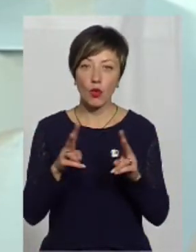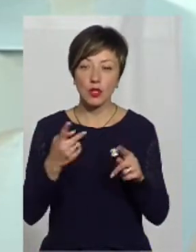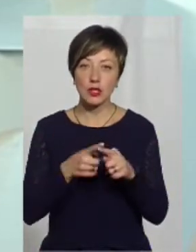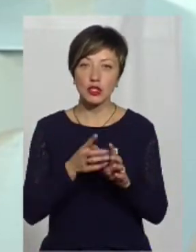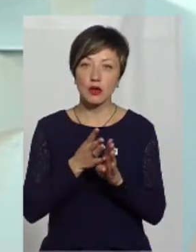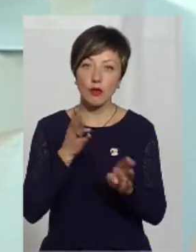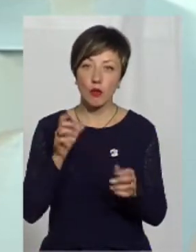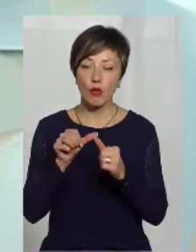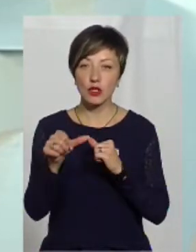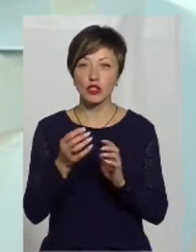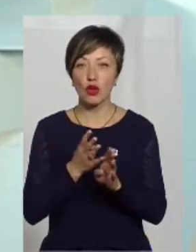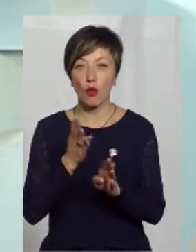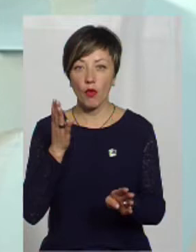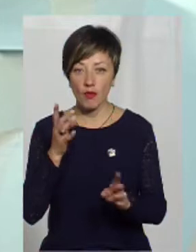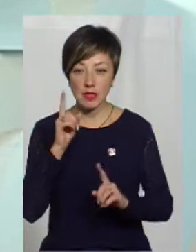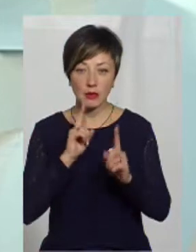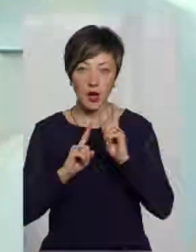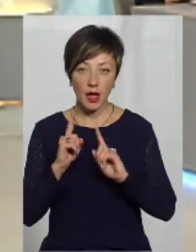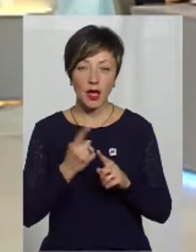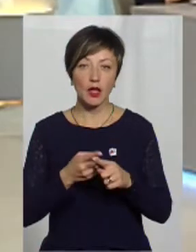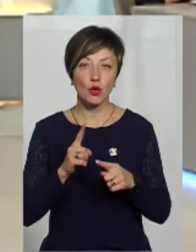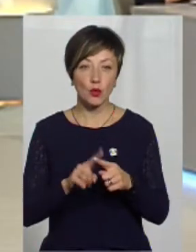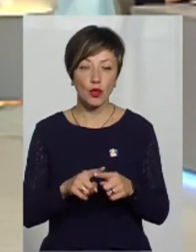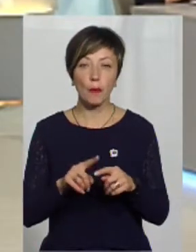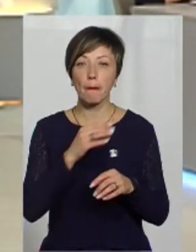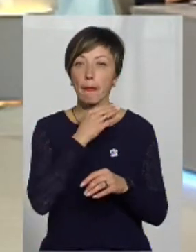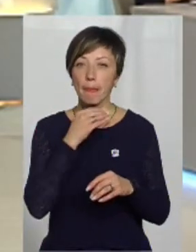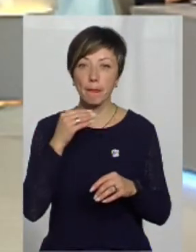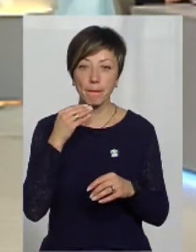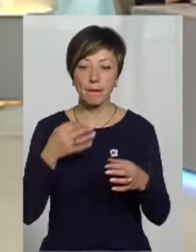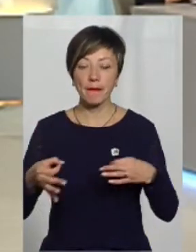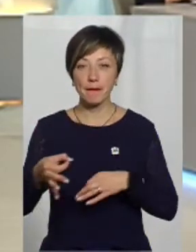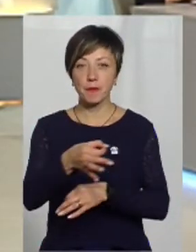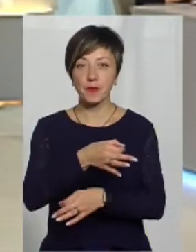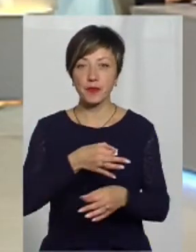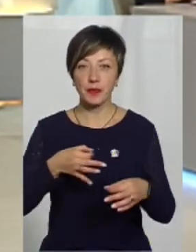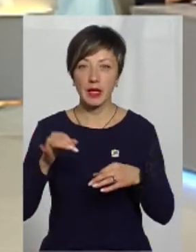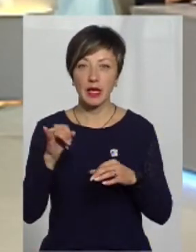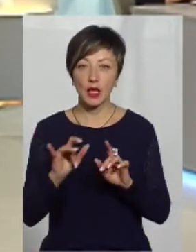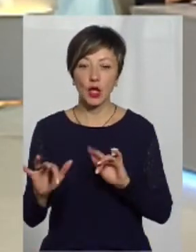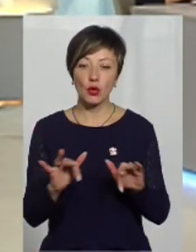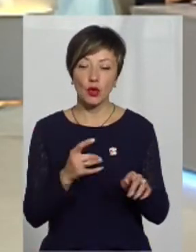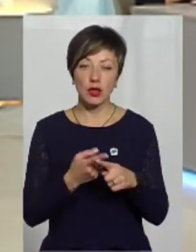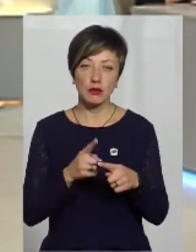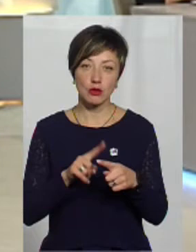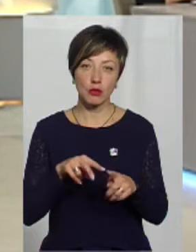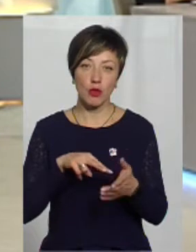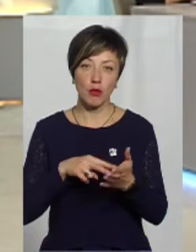були чергові, в когось позачергові. Тому ми дуже багато комунікували і от рухалися в цьому